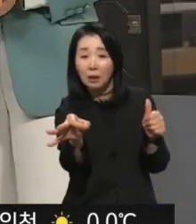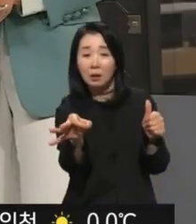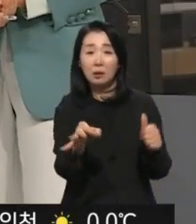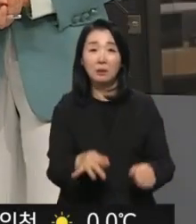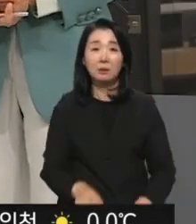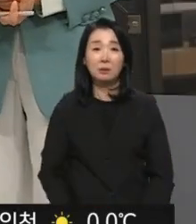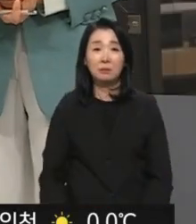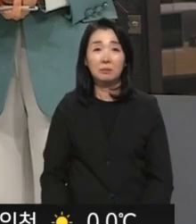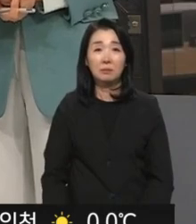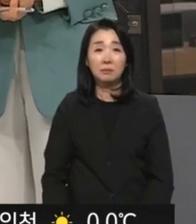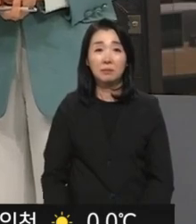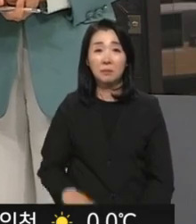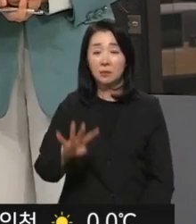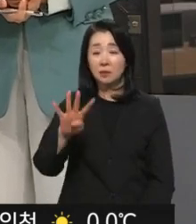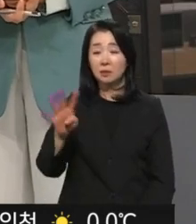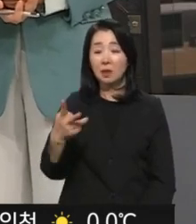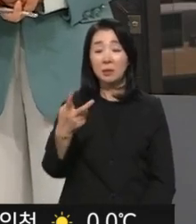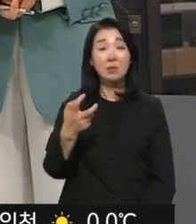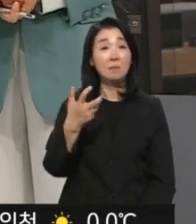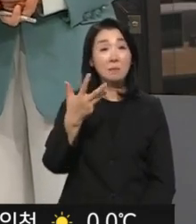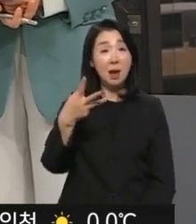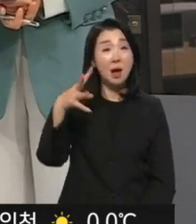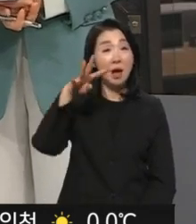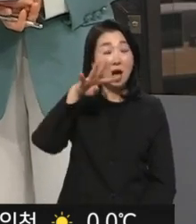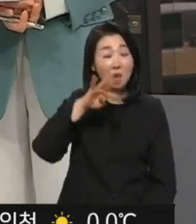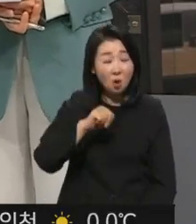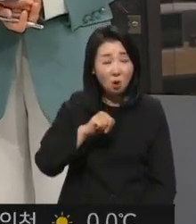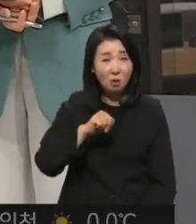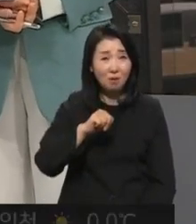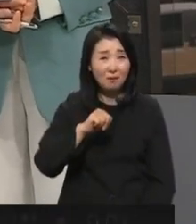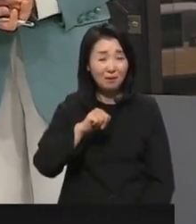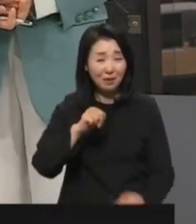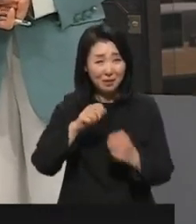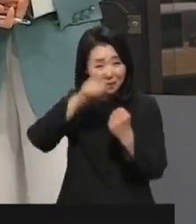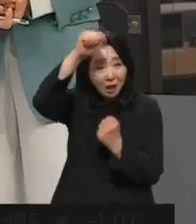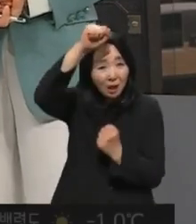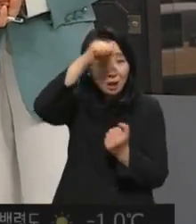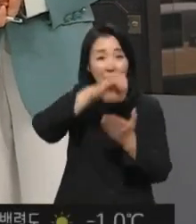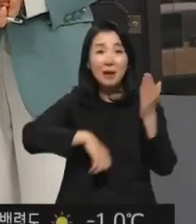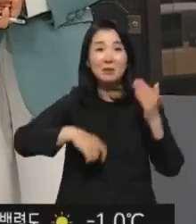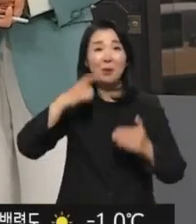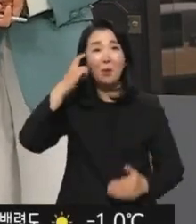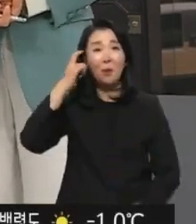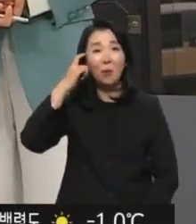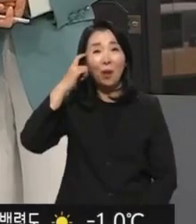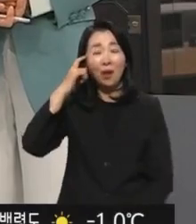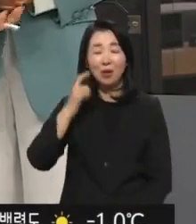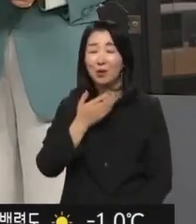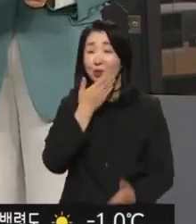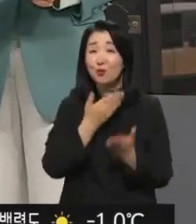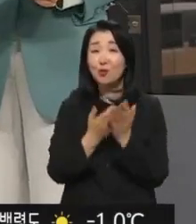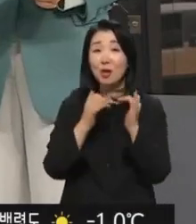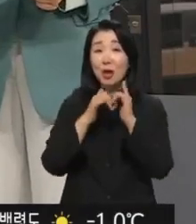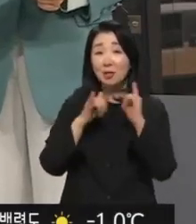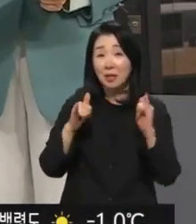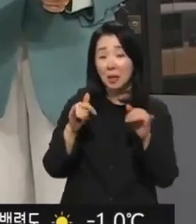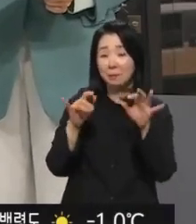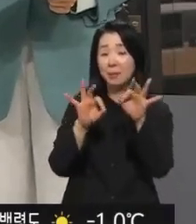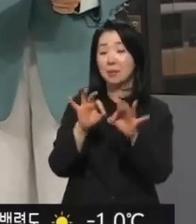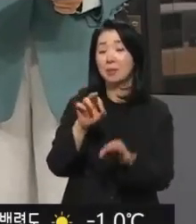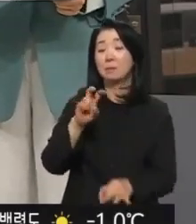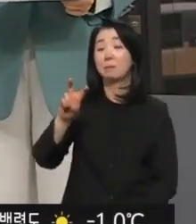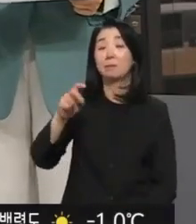이 428억 약정설이 영장 청구에서 빠진 이유요. 키맨인 화천대유 대주주 김만배 씨가